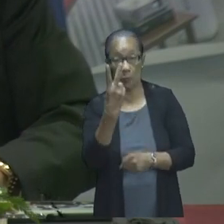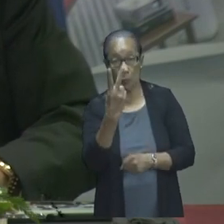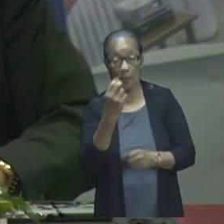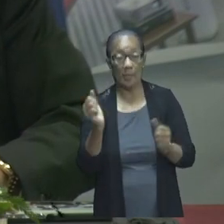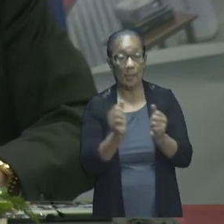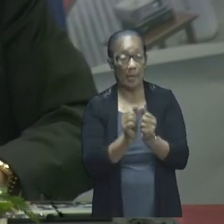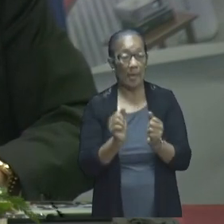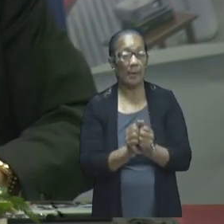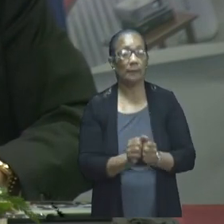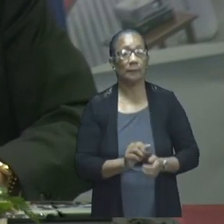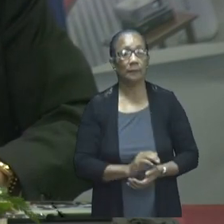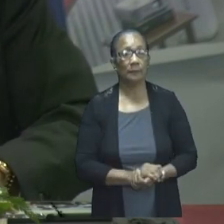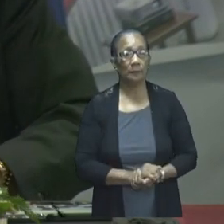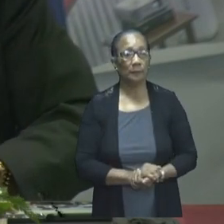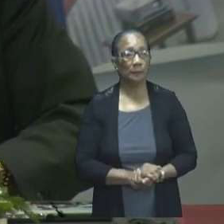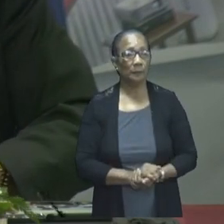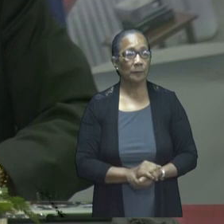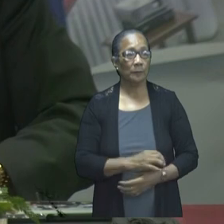blijven